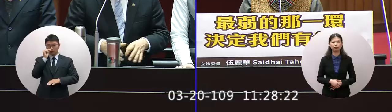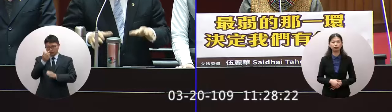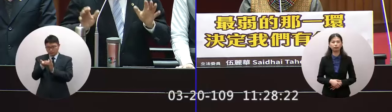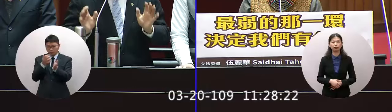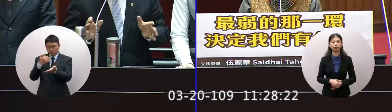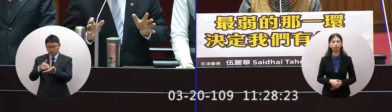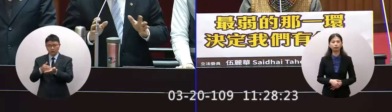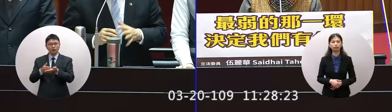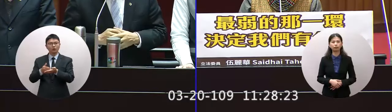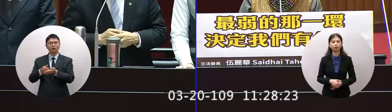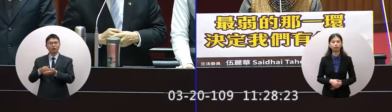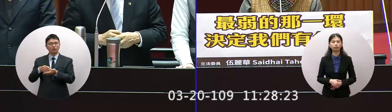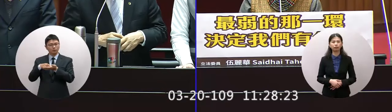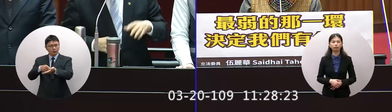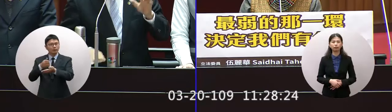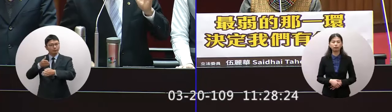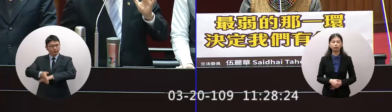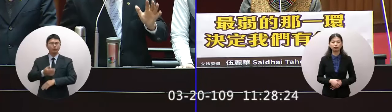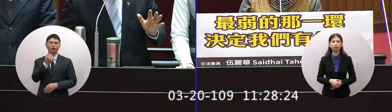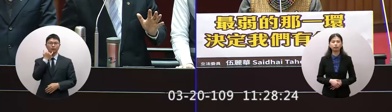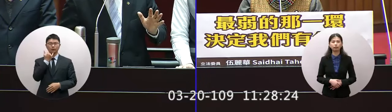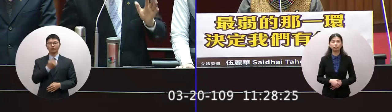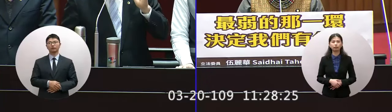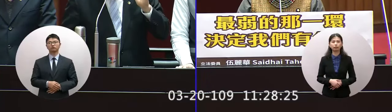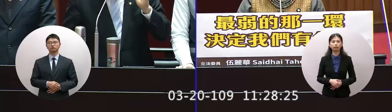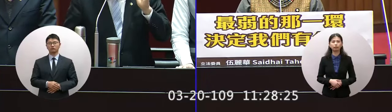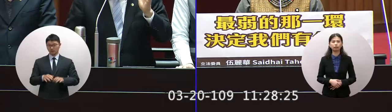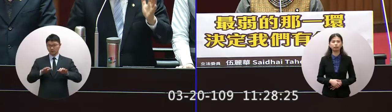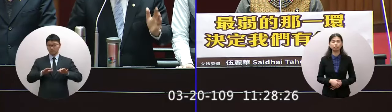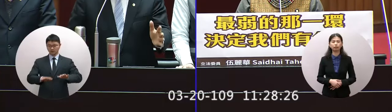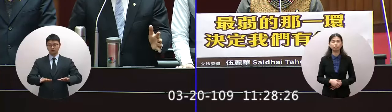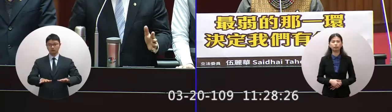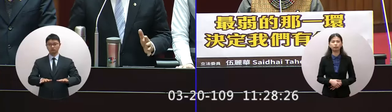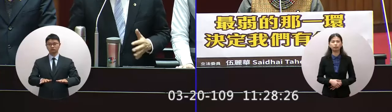算。这一次我们看到，无论是